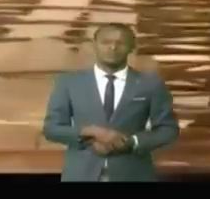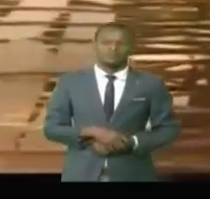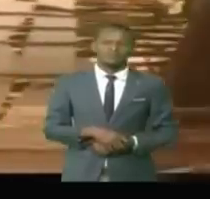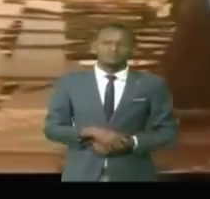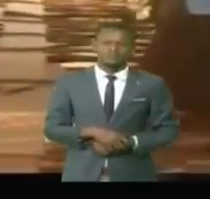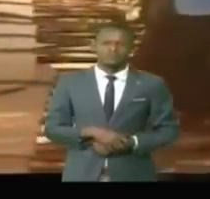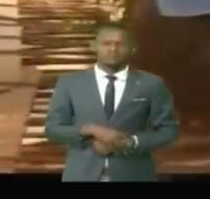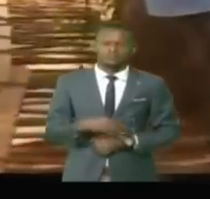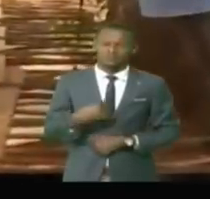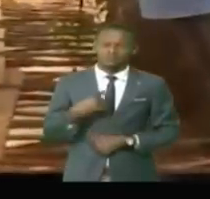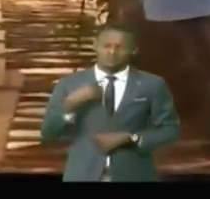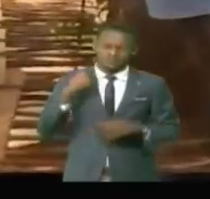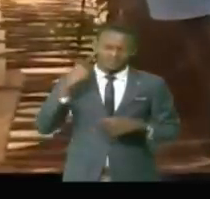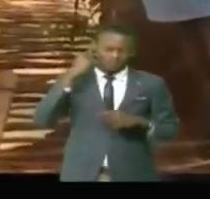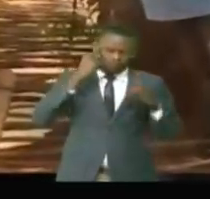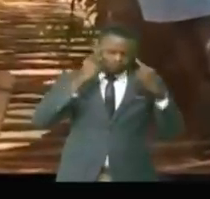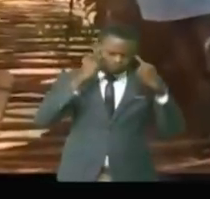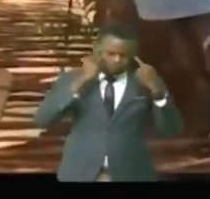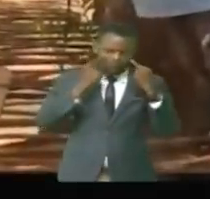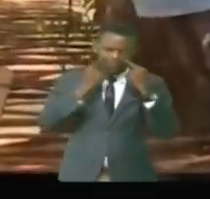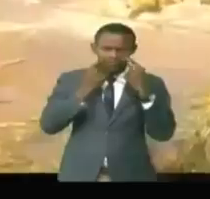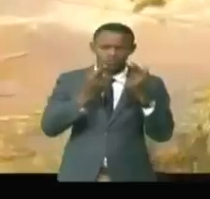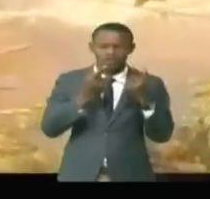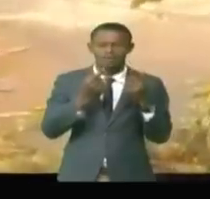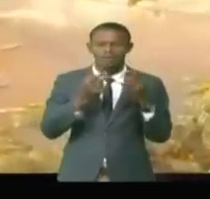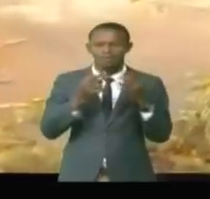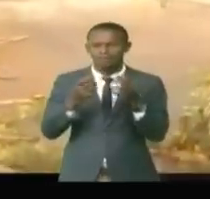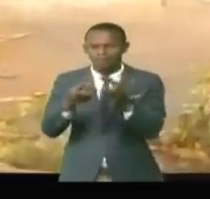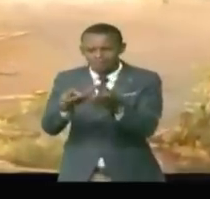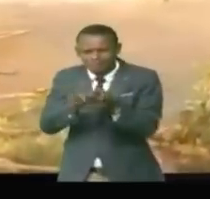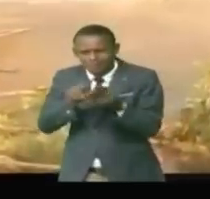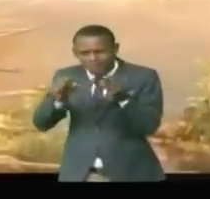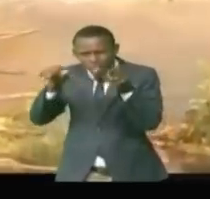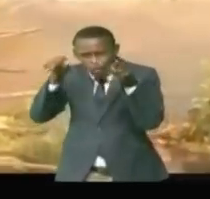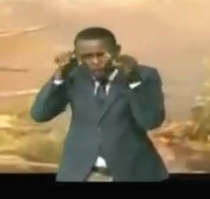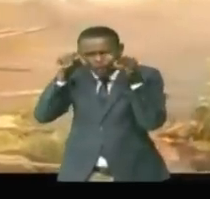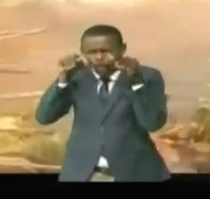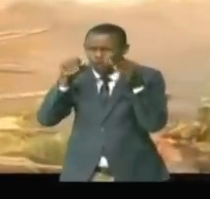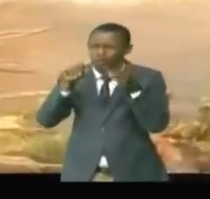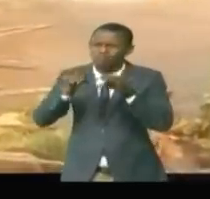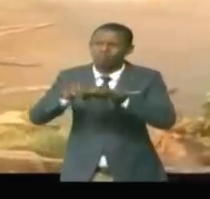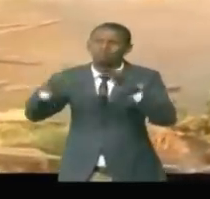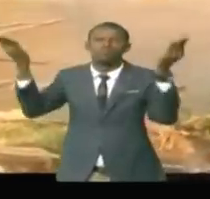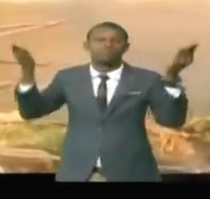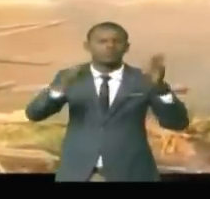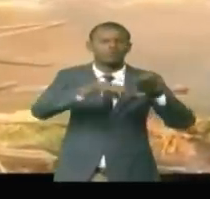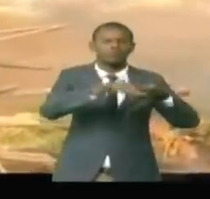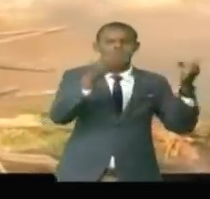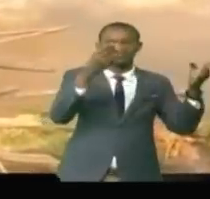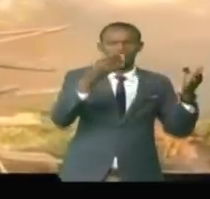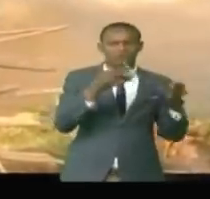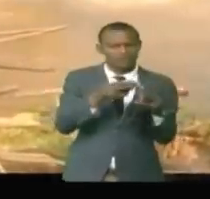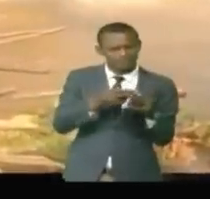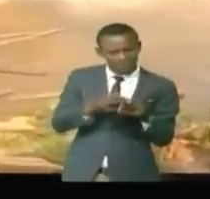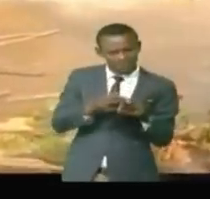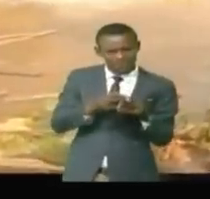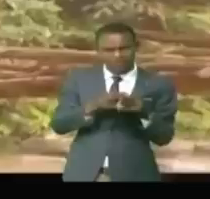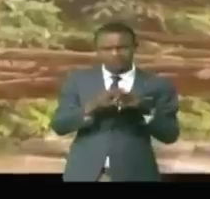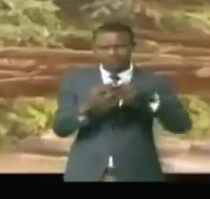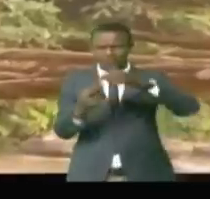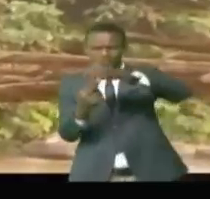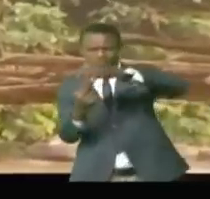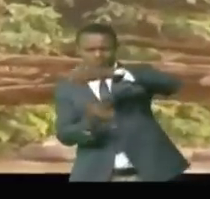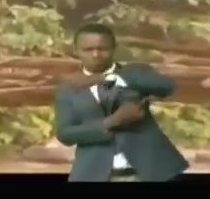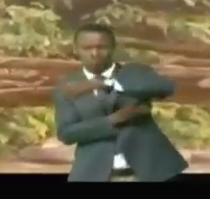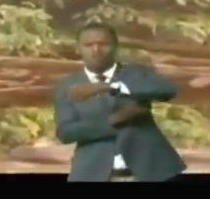Soucieux de désenclaver les coins et recoins de la commune de Mongafula, un pont long de 50 mètres sera bientôt érigé sur la rivière Njili